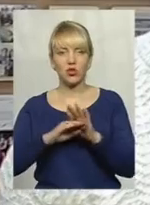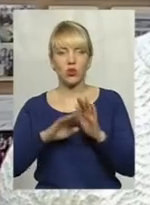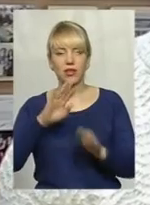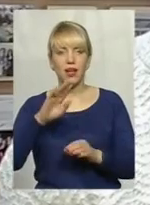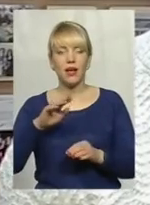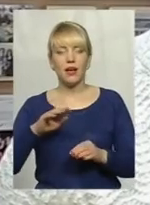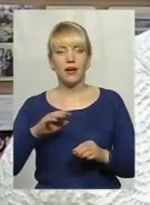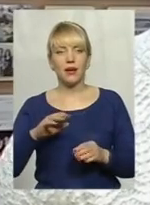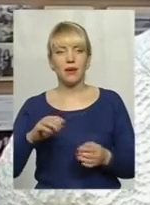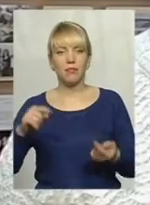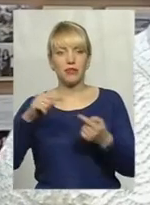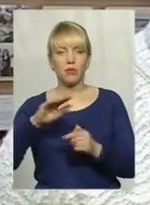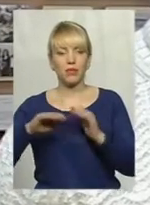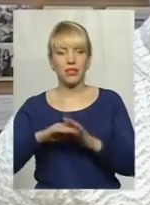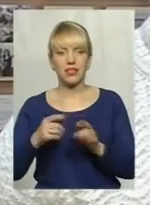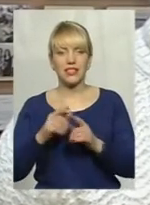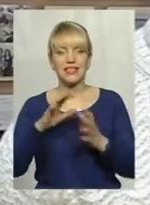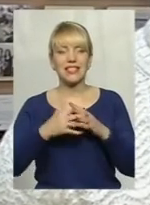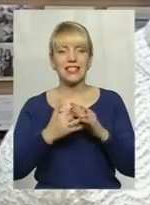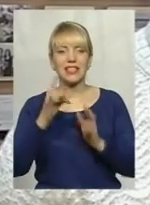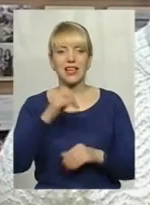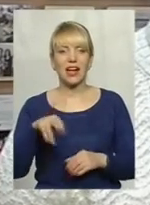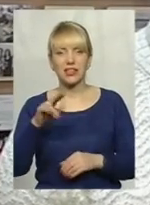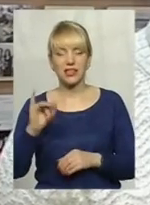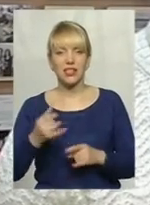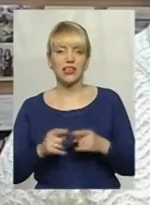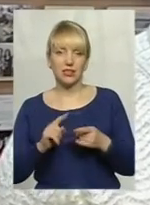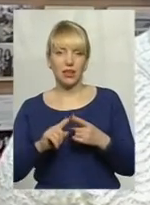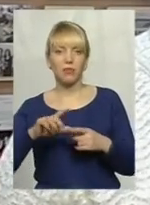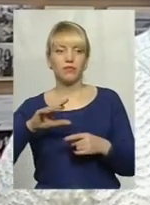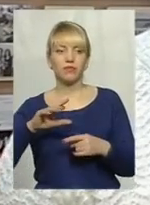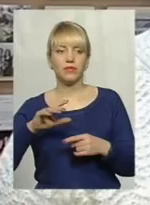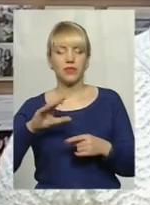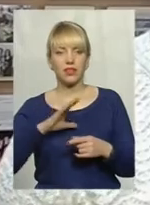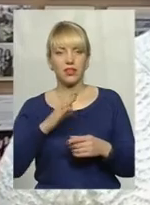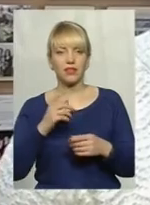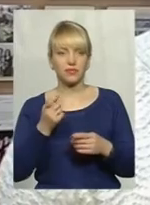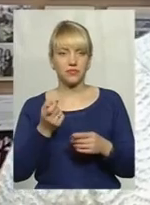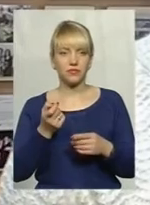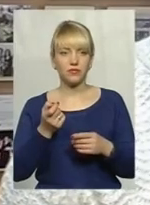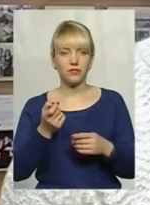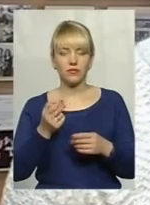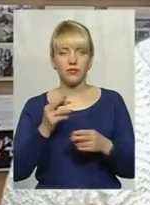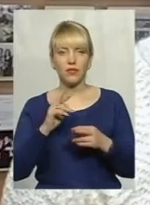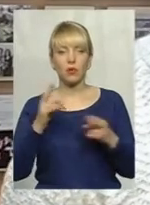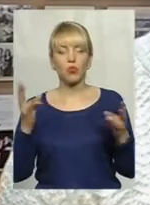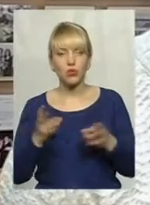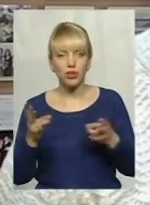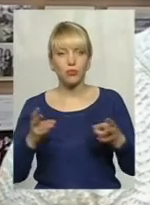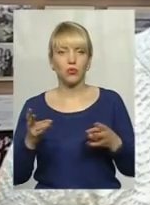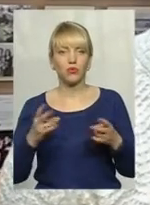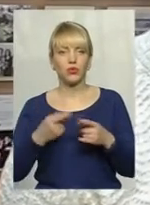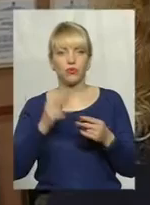не об'єдналися. Тому в цьому плані законодавство, можна сказати, є сирим і якби потребує